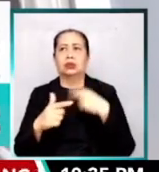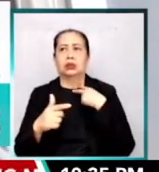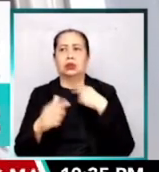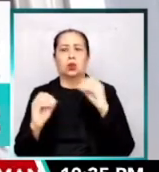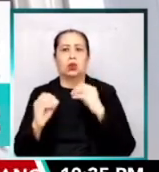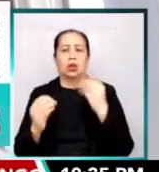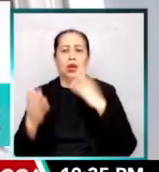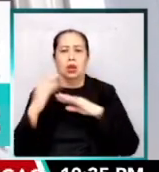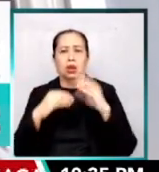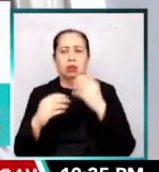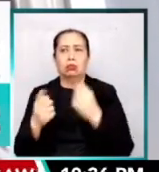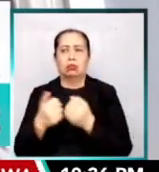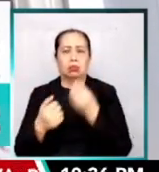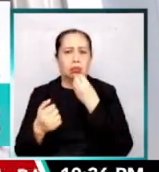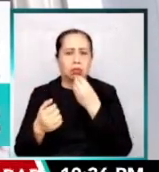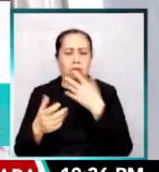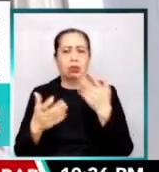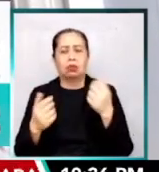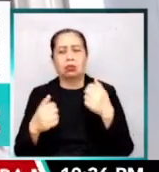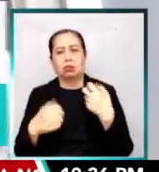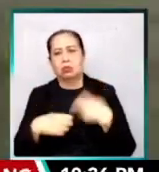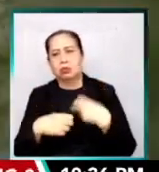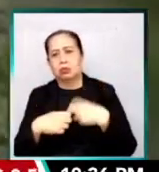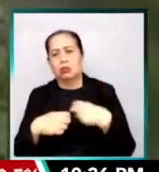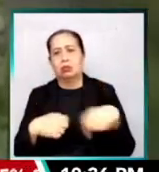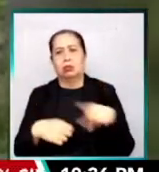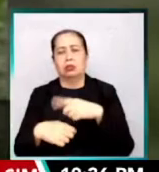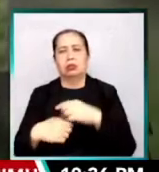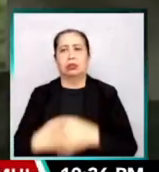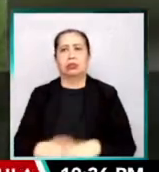mapalitan nga pagka-under sa dol kay lagi dako ang tubig.